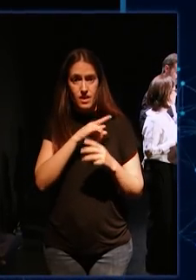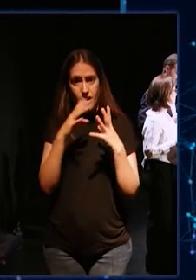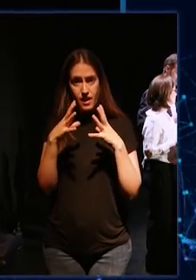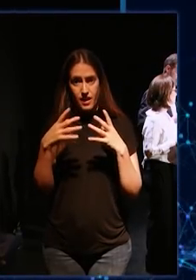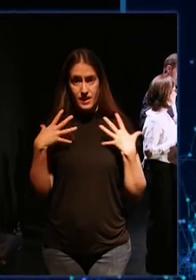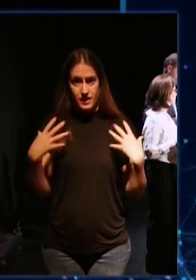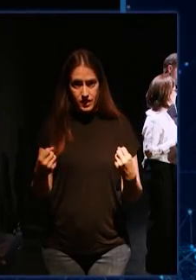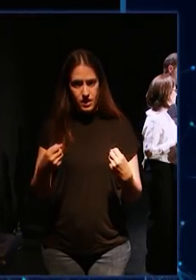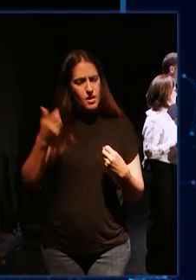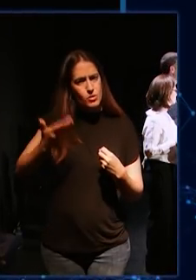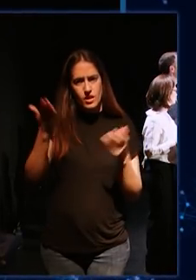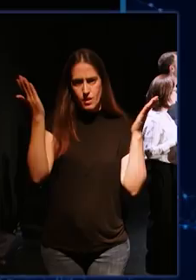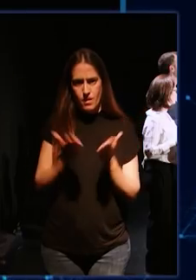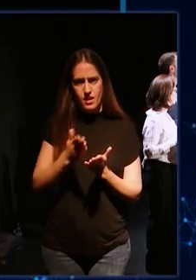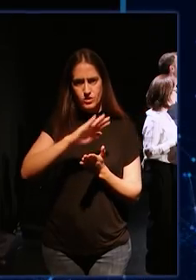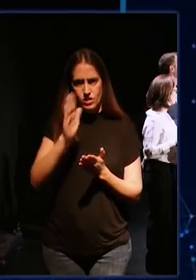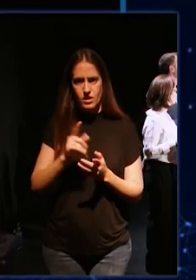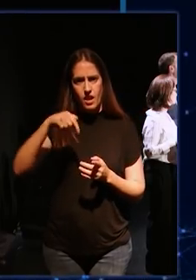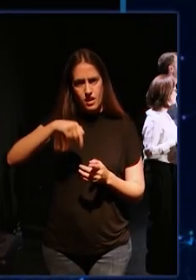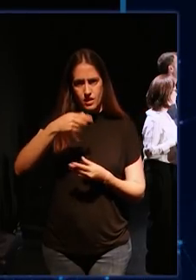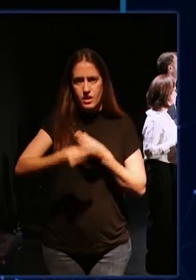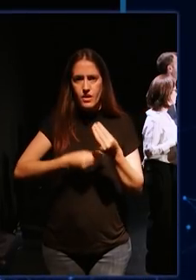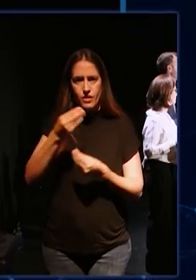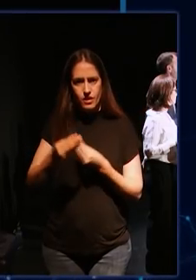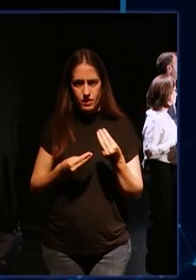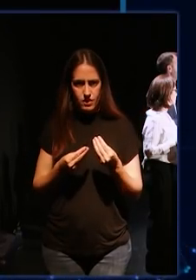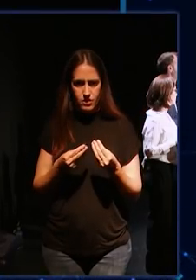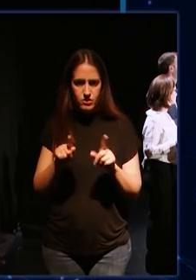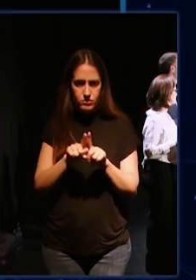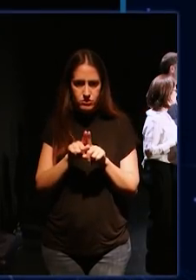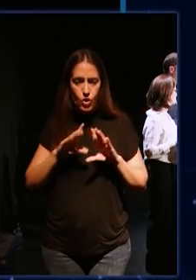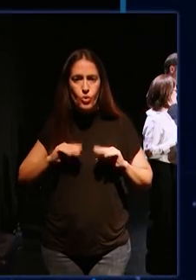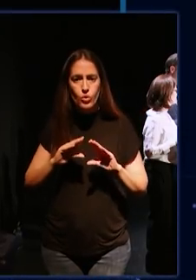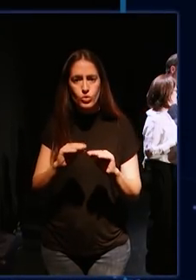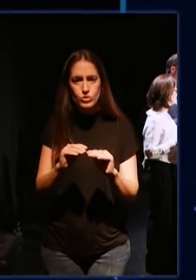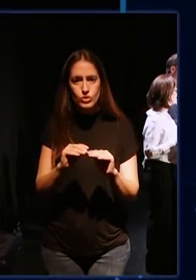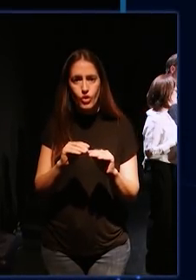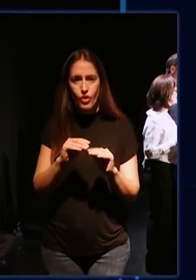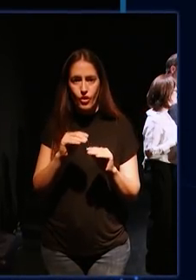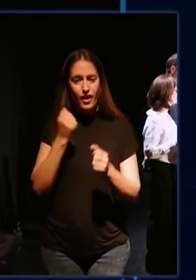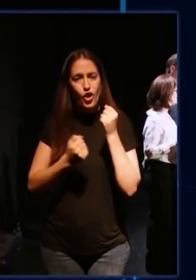referente en el Valle Oriental sobre el uso sobre